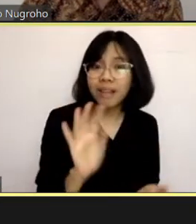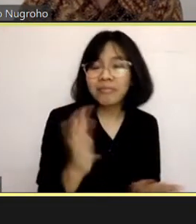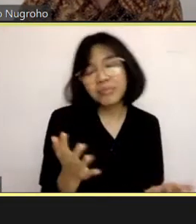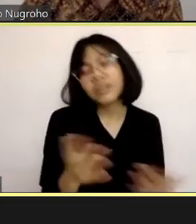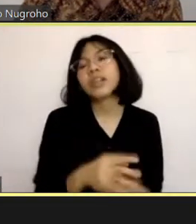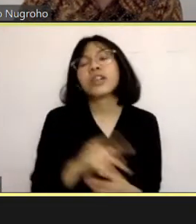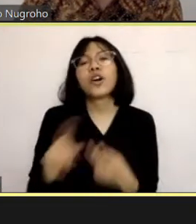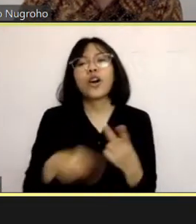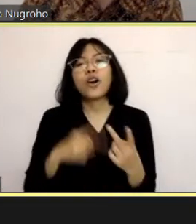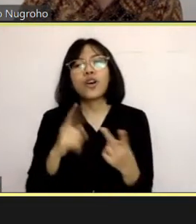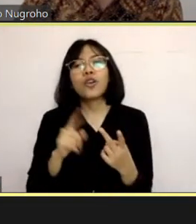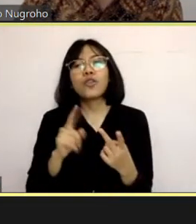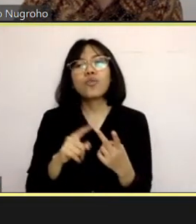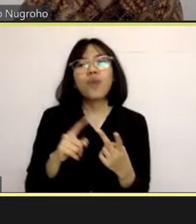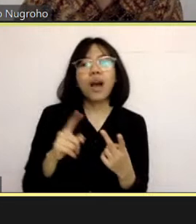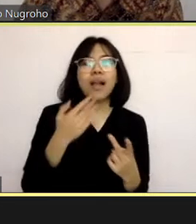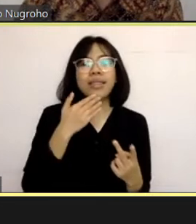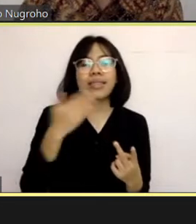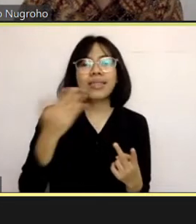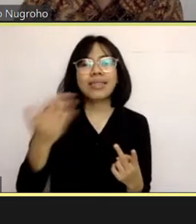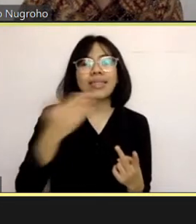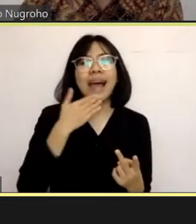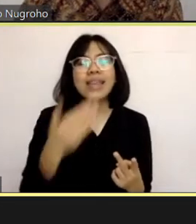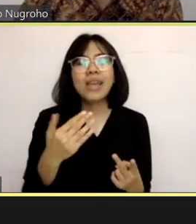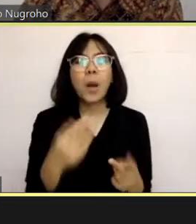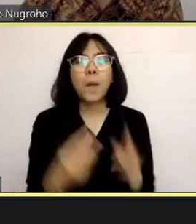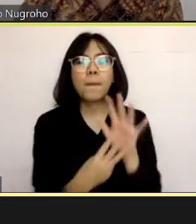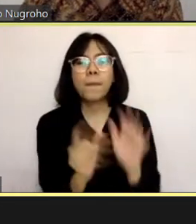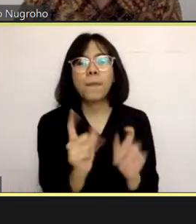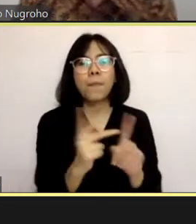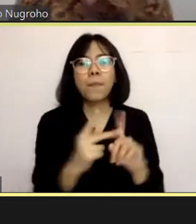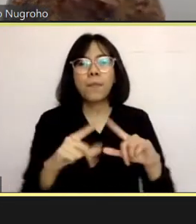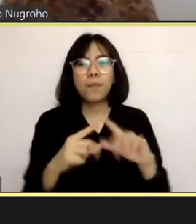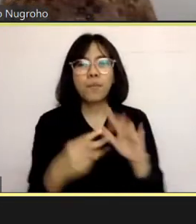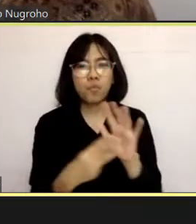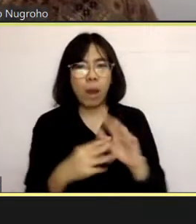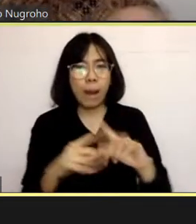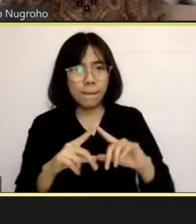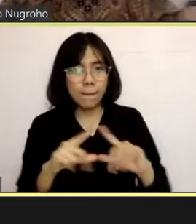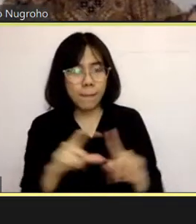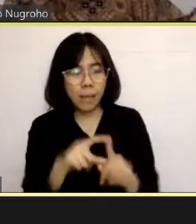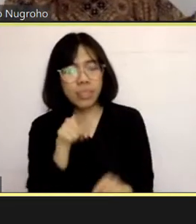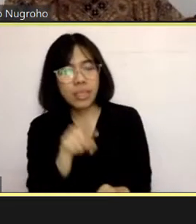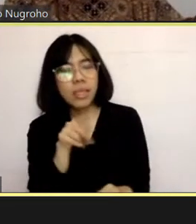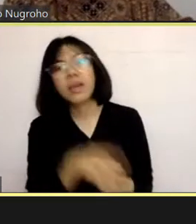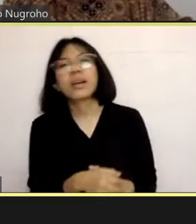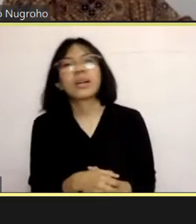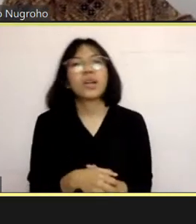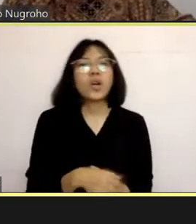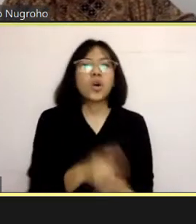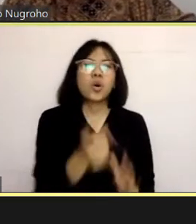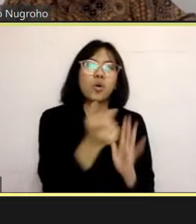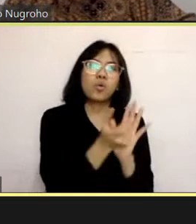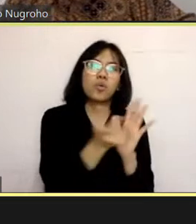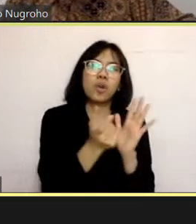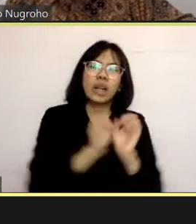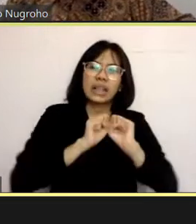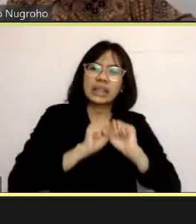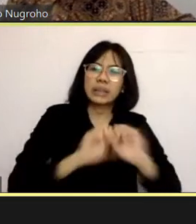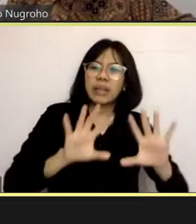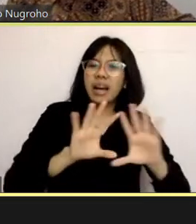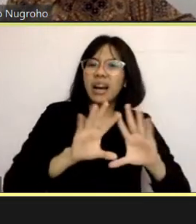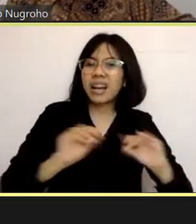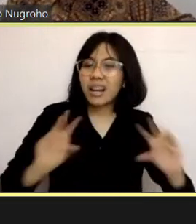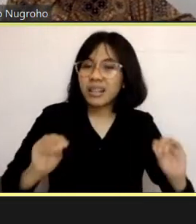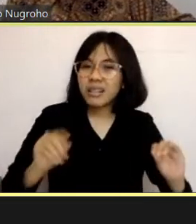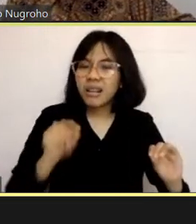Muhammad Mutakin Azikin, ruang masyarakat sipil pasca Undang-Undang Cipta Kerja sepertinya akan semakin luas dalam pengertian